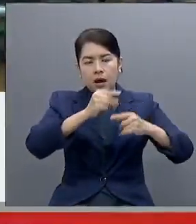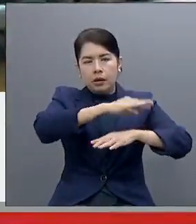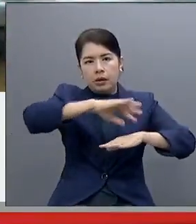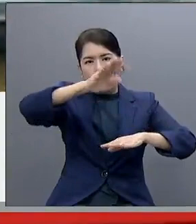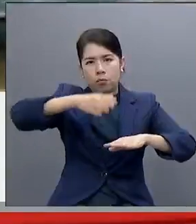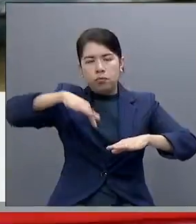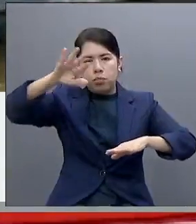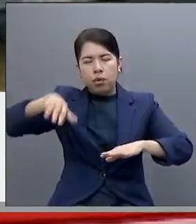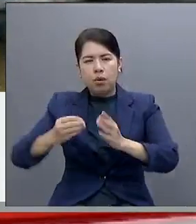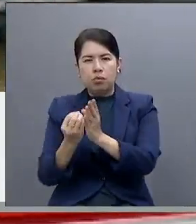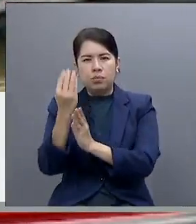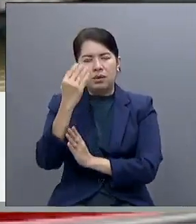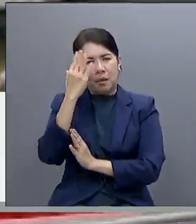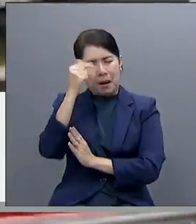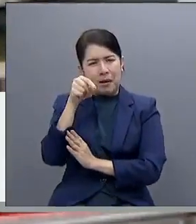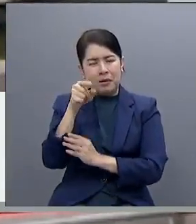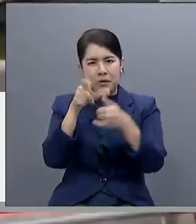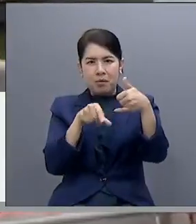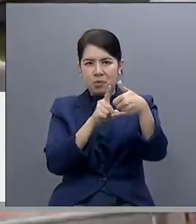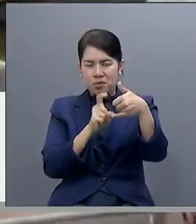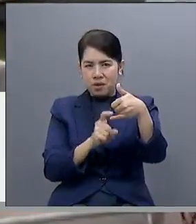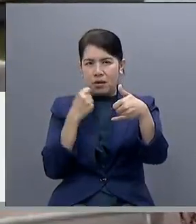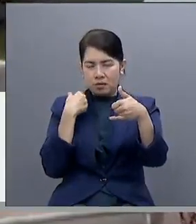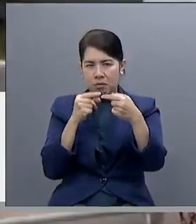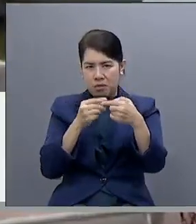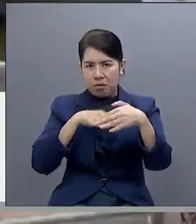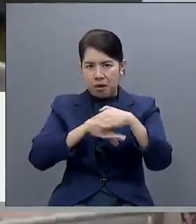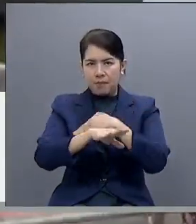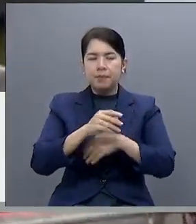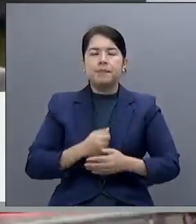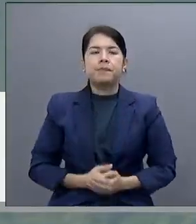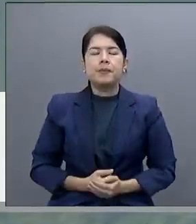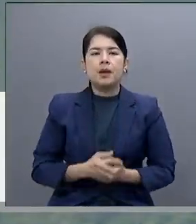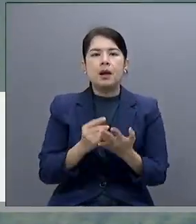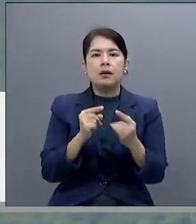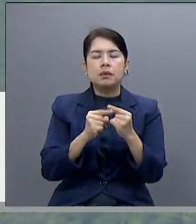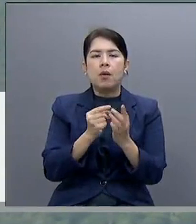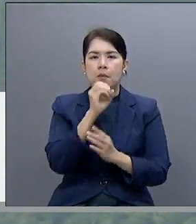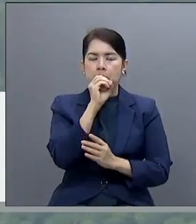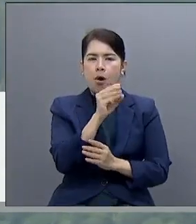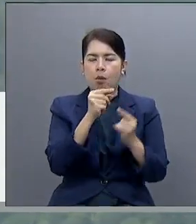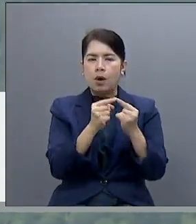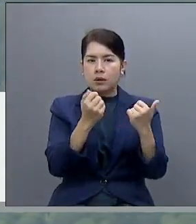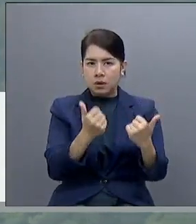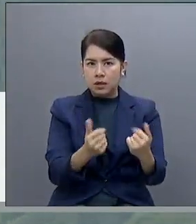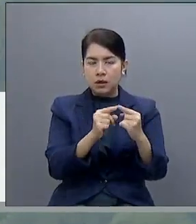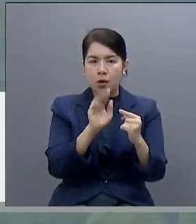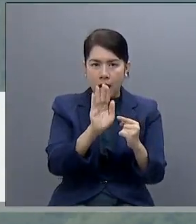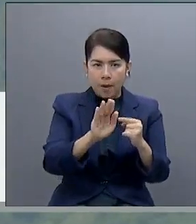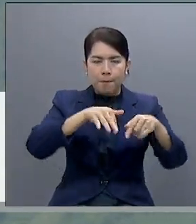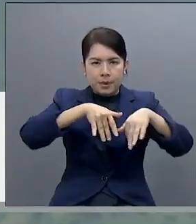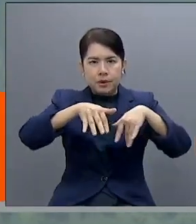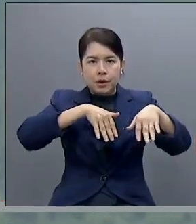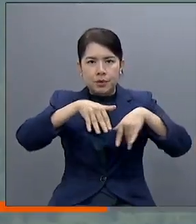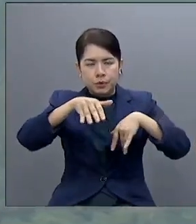ข่าวว่านายแป้งนาโหนดหลบหนีการจับกุมของเจ้าหน้าที่ไปได้จึงได้ประกาศห้ามชาวบ้านขึ้นไปบนอุบเขาเพื่อห